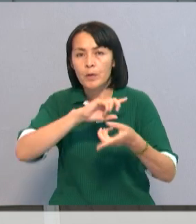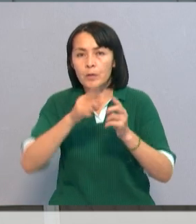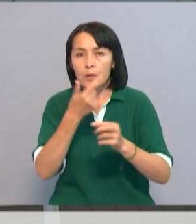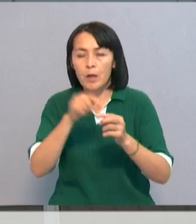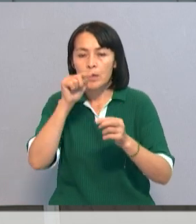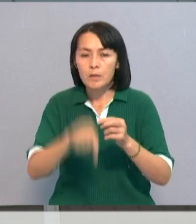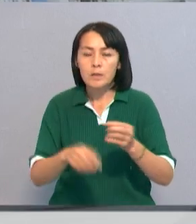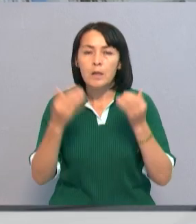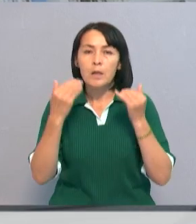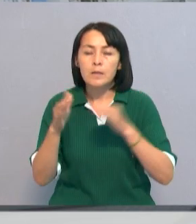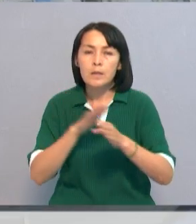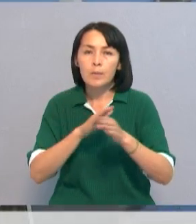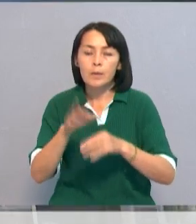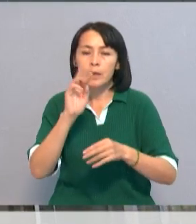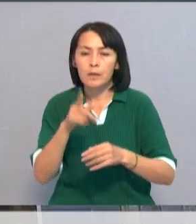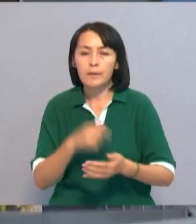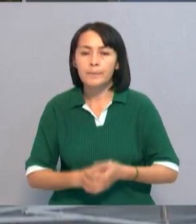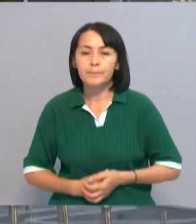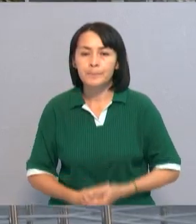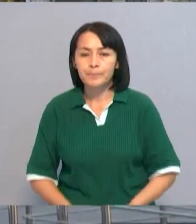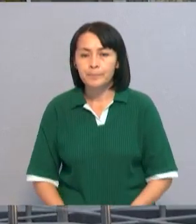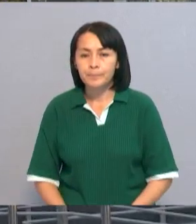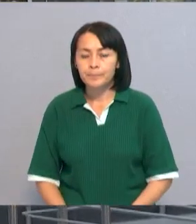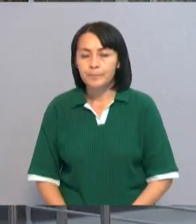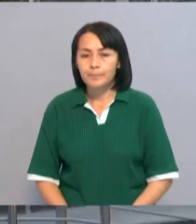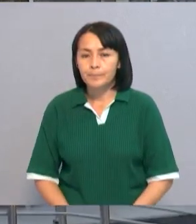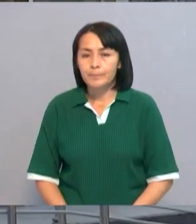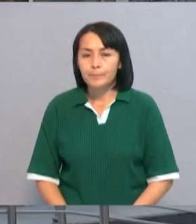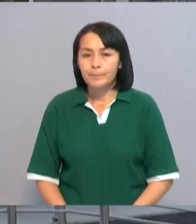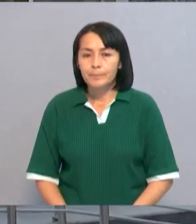ситуацию на основании приведенной критики. Нургиса Абдижалилов, Ербол Махашев, новости.